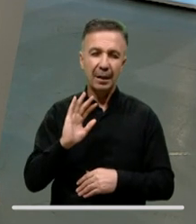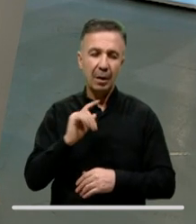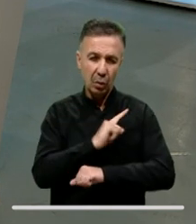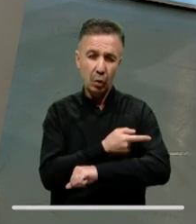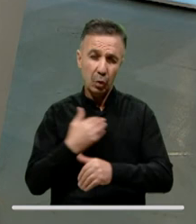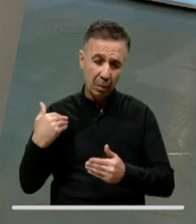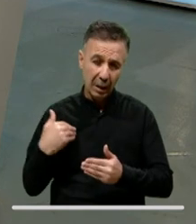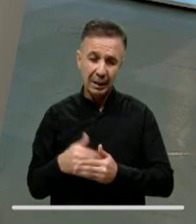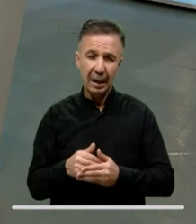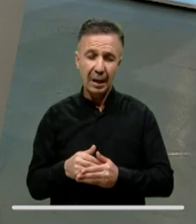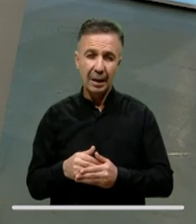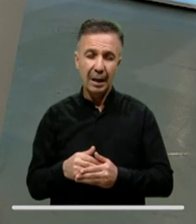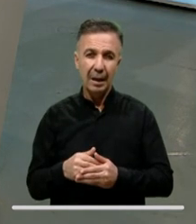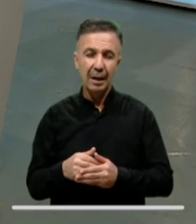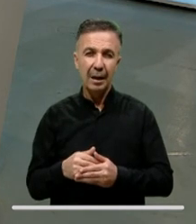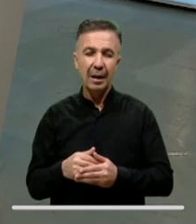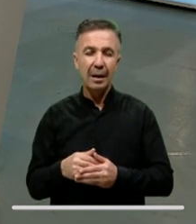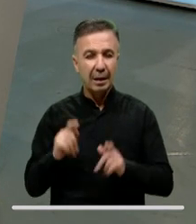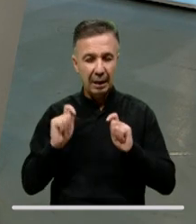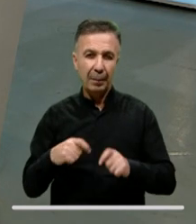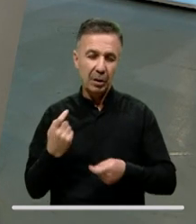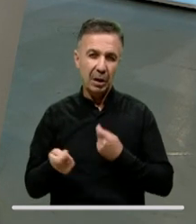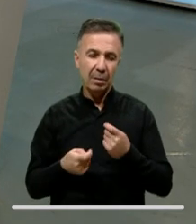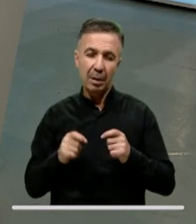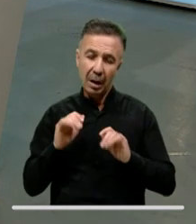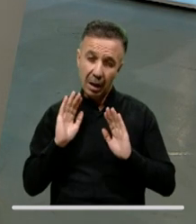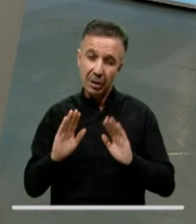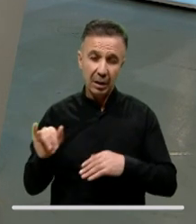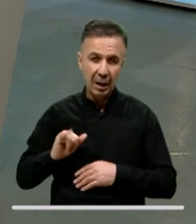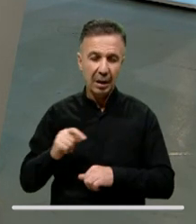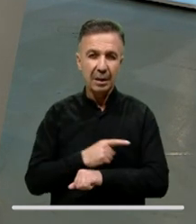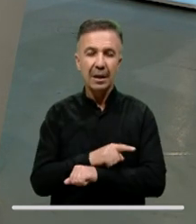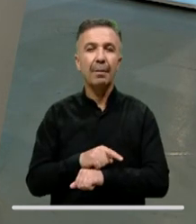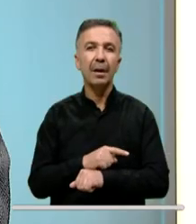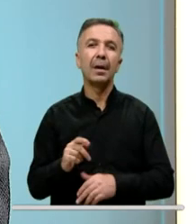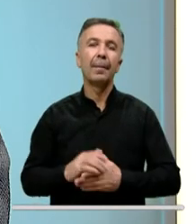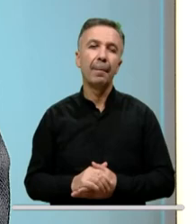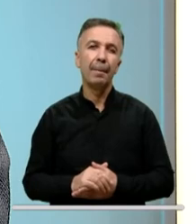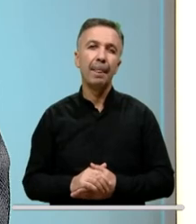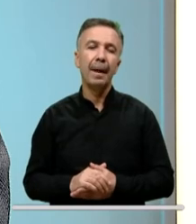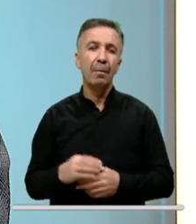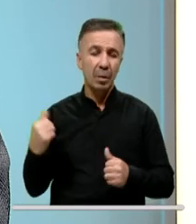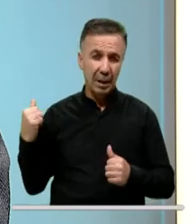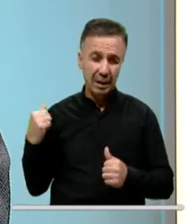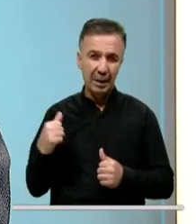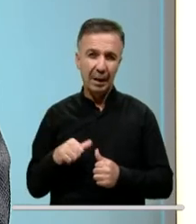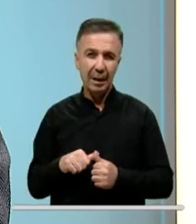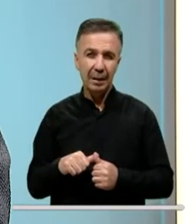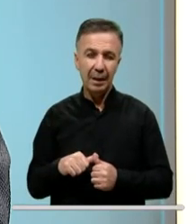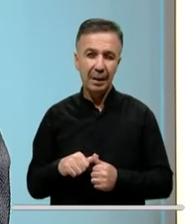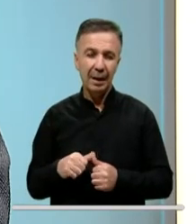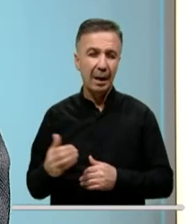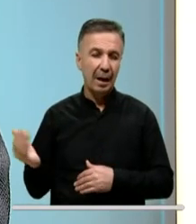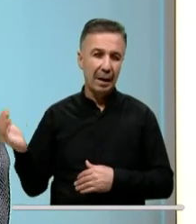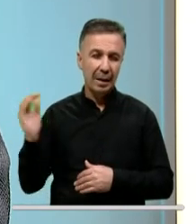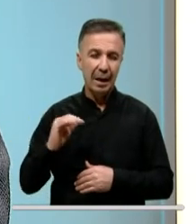kadar yapmaya çalışıyordum. Hı hı. Ancak yakın bir zamanda bunların tekrardan gelen